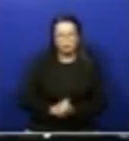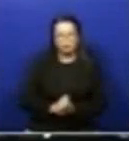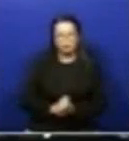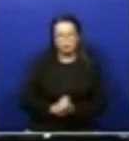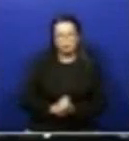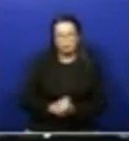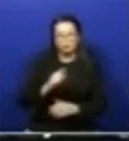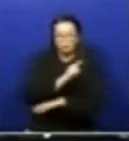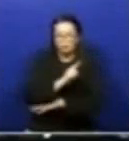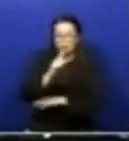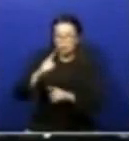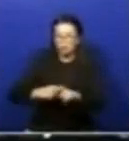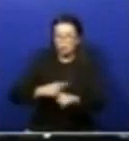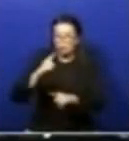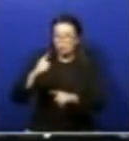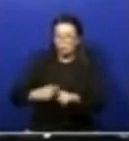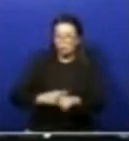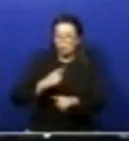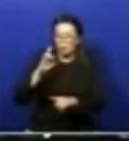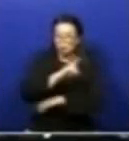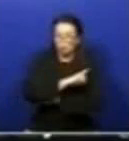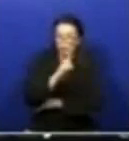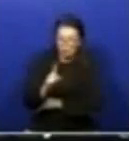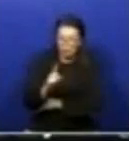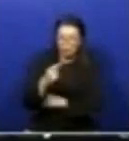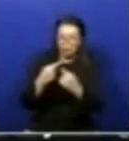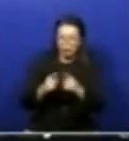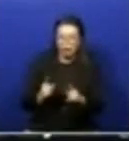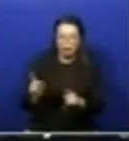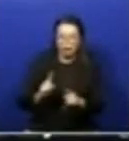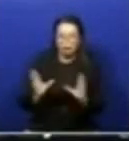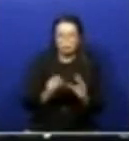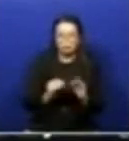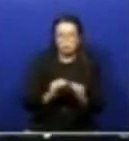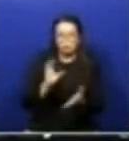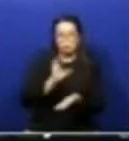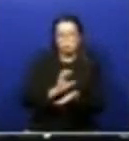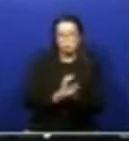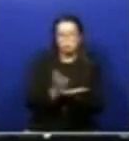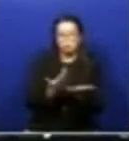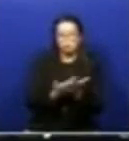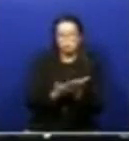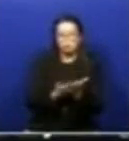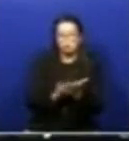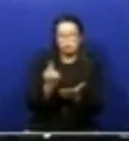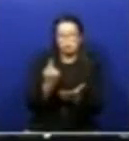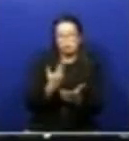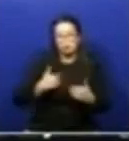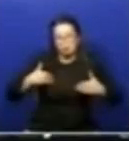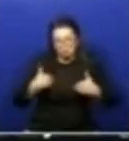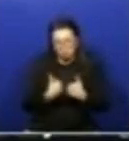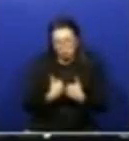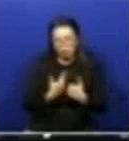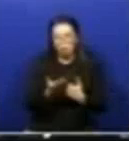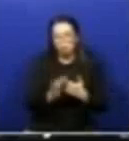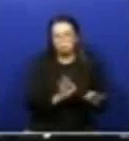วันที่1จริงๆเข้าวันพุธหน้าแต่ว่าเนื่องจากว่าประชุมกันแต่งบตัวเลขจนเพลียก็เลย